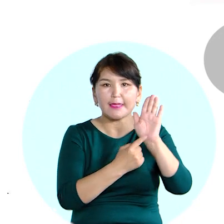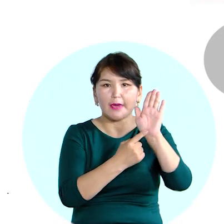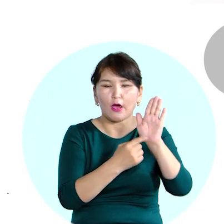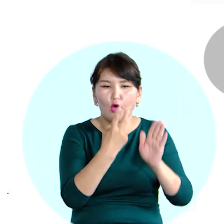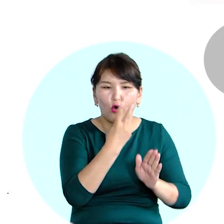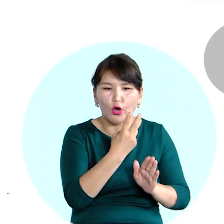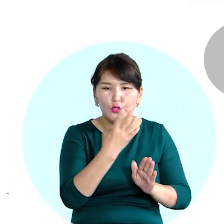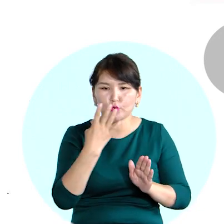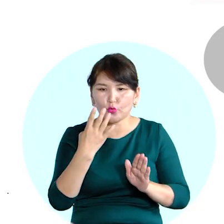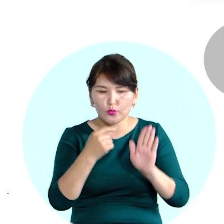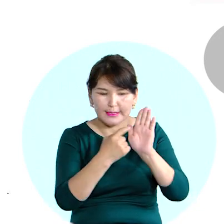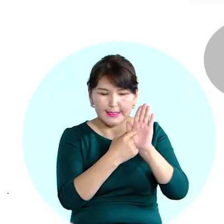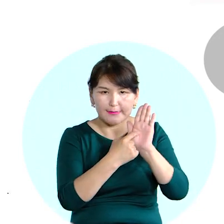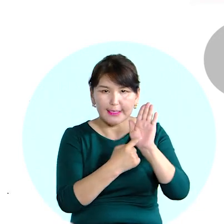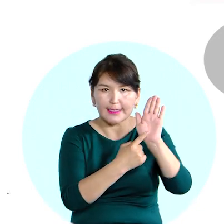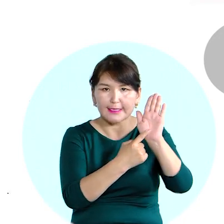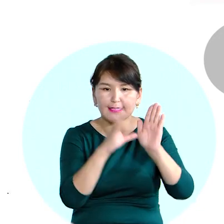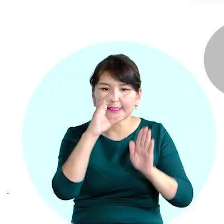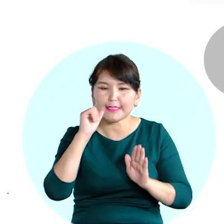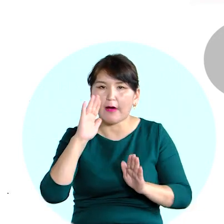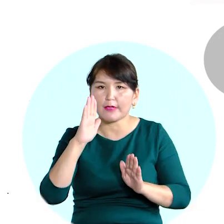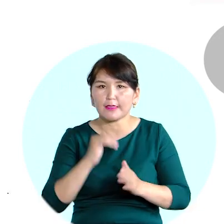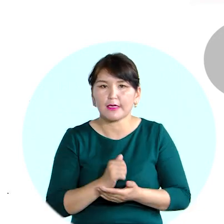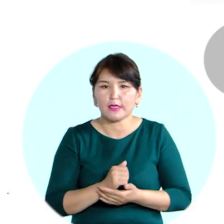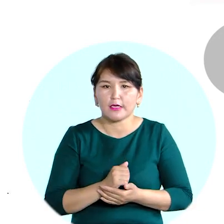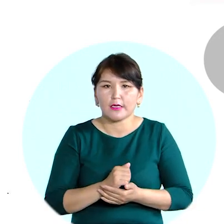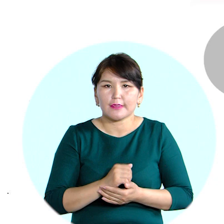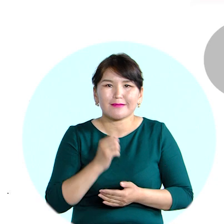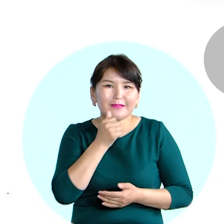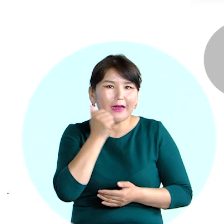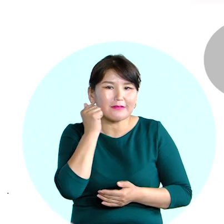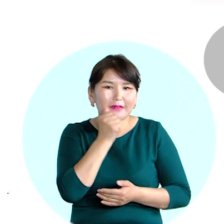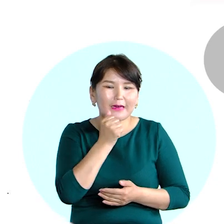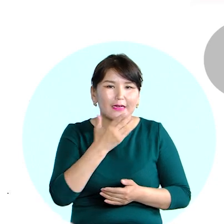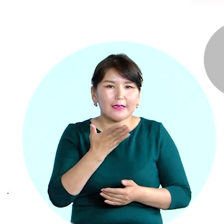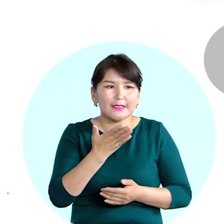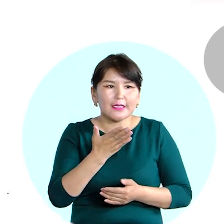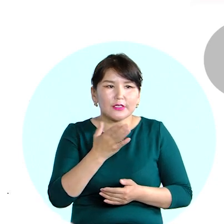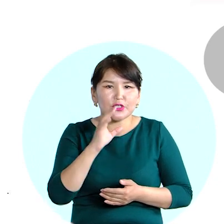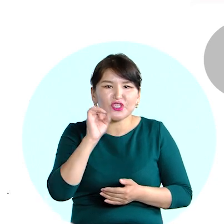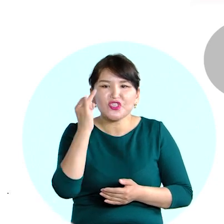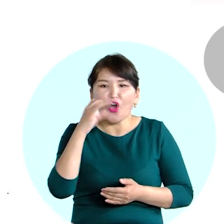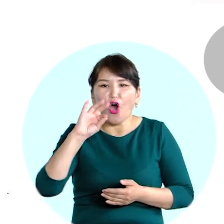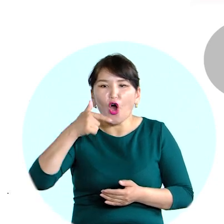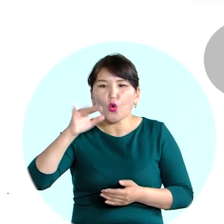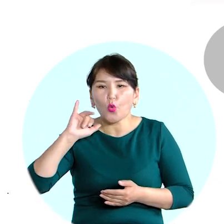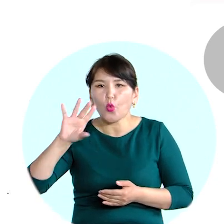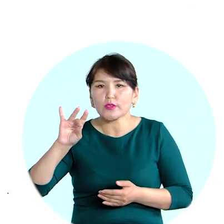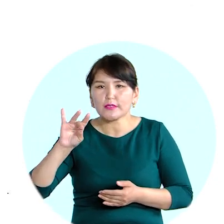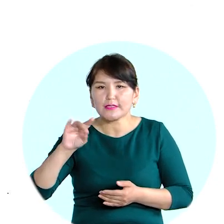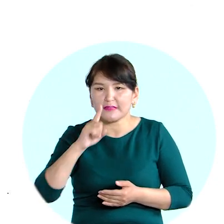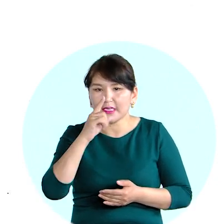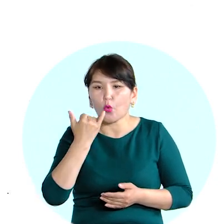болохоор одоо йогурт, тарг болон тийм ийм зориултай нэг удаагийн хүнснүүдийг хэрэгсэн боловч яг усны савны зориултай